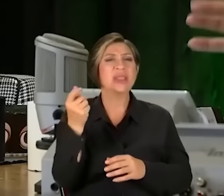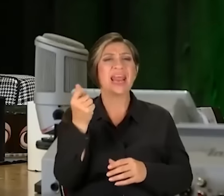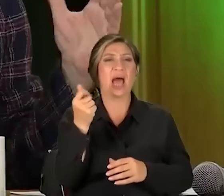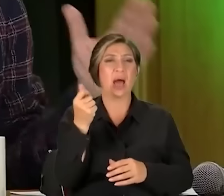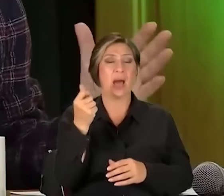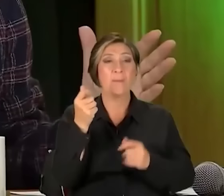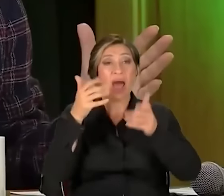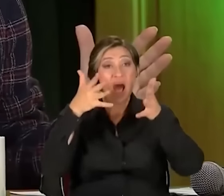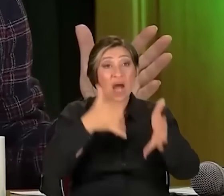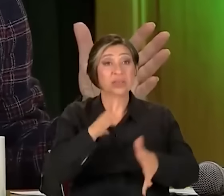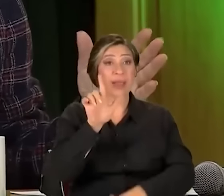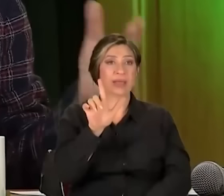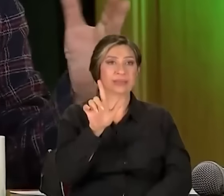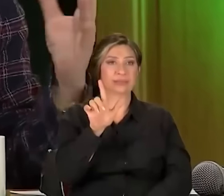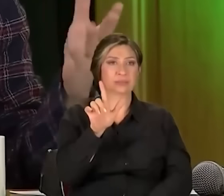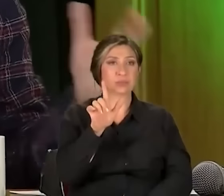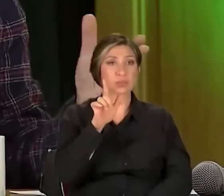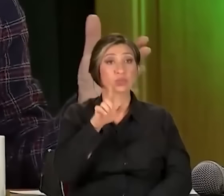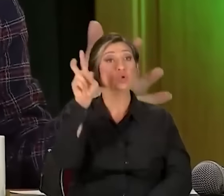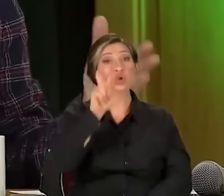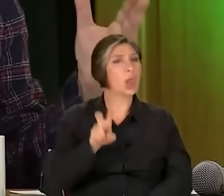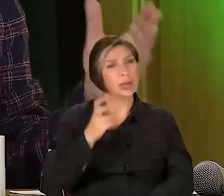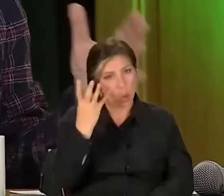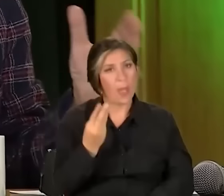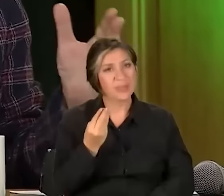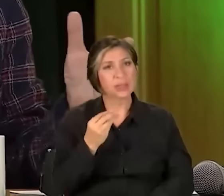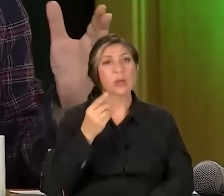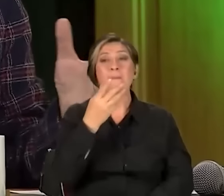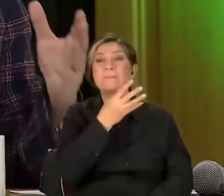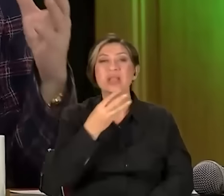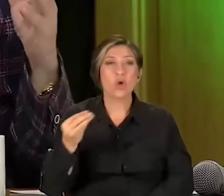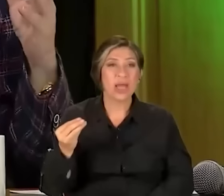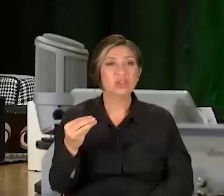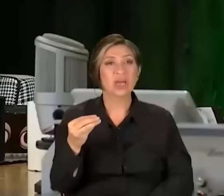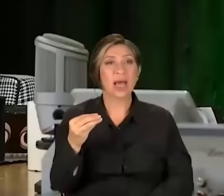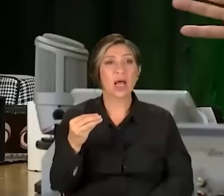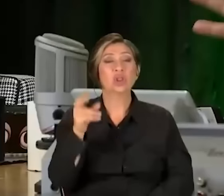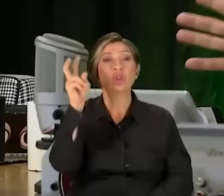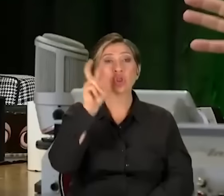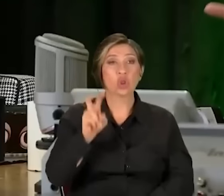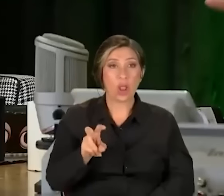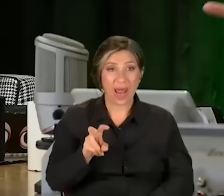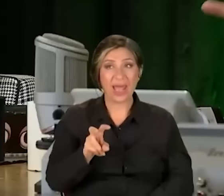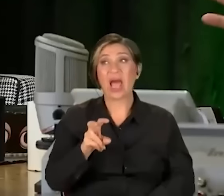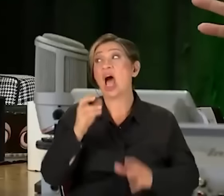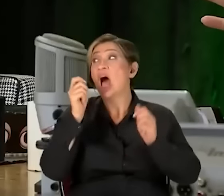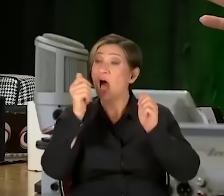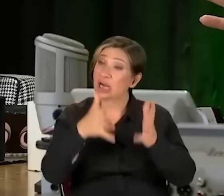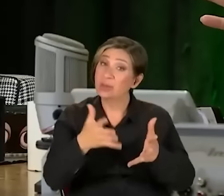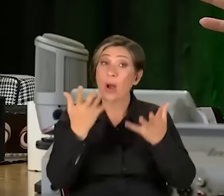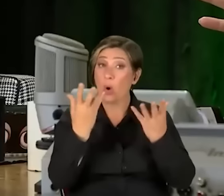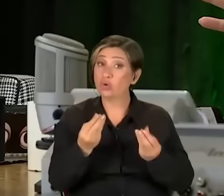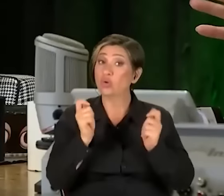milyonlarca lira para harcamak zorundasın. Hatta bu dolar da olabilir. Milyonlarca dolar da harcamak